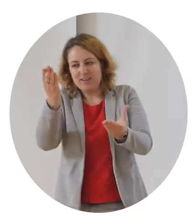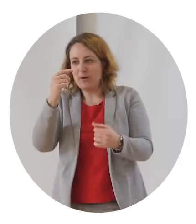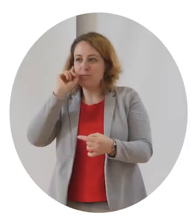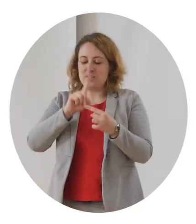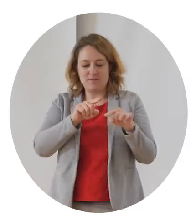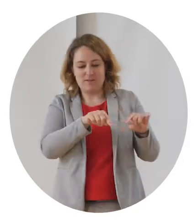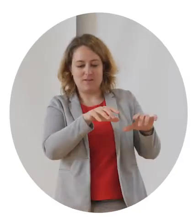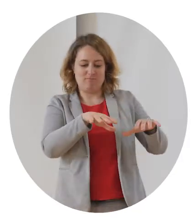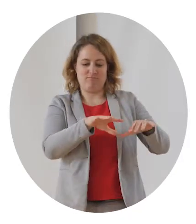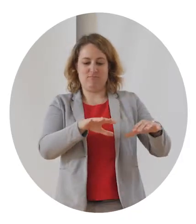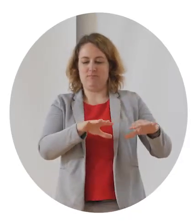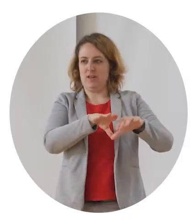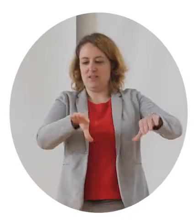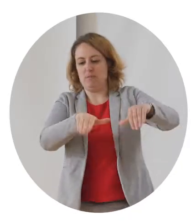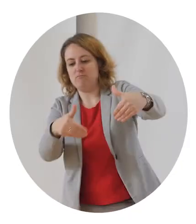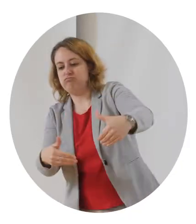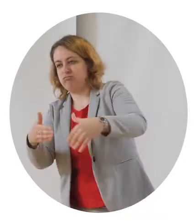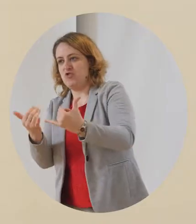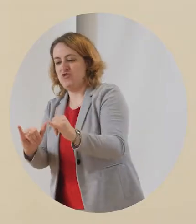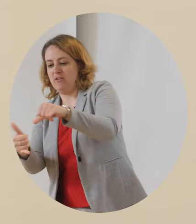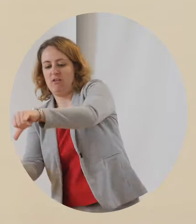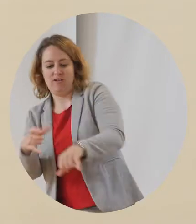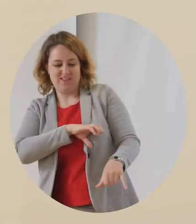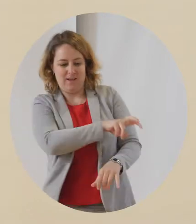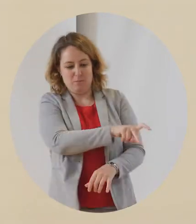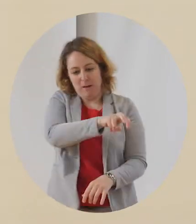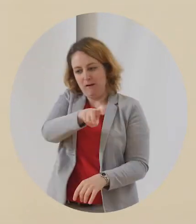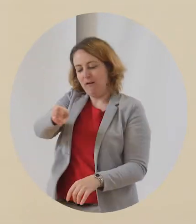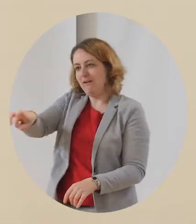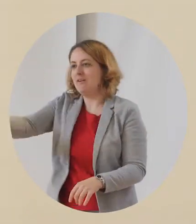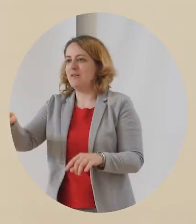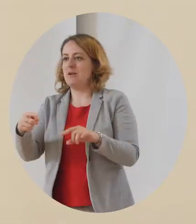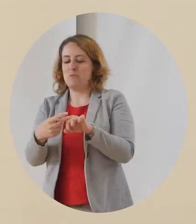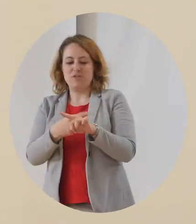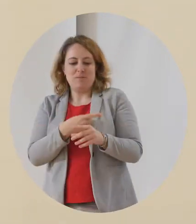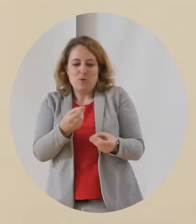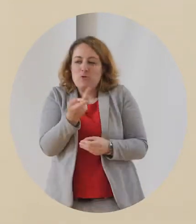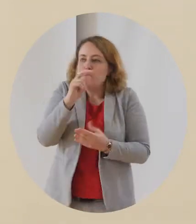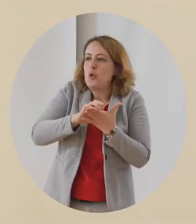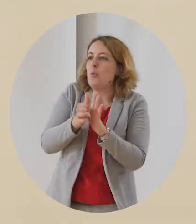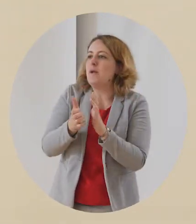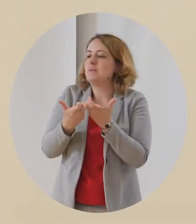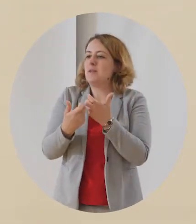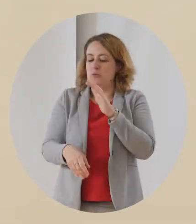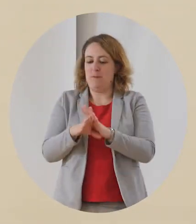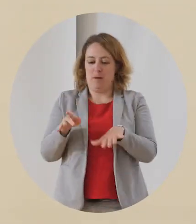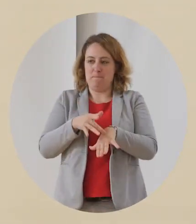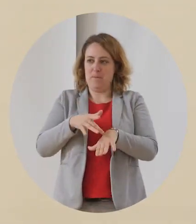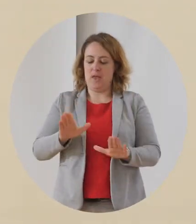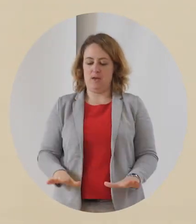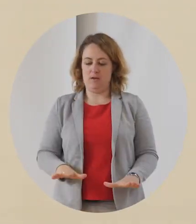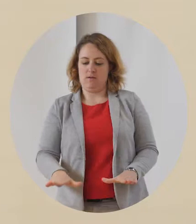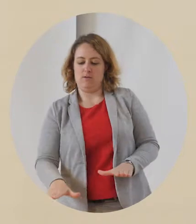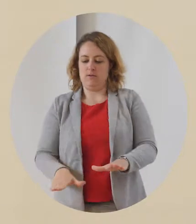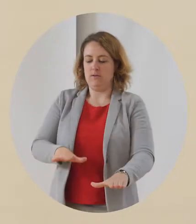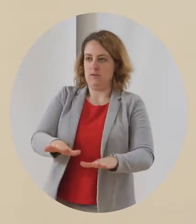pour pouvoir aller d'un point A à un point B. Et puis progressivement, on complexifie, on essaye de passer d'un appui